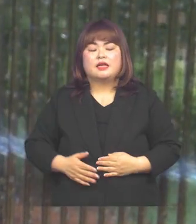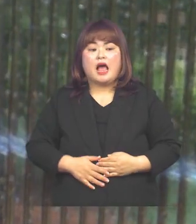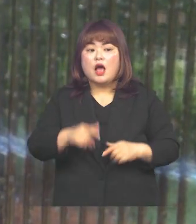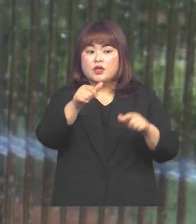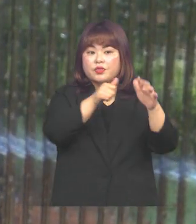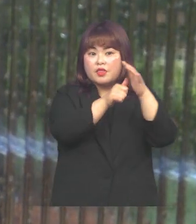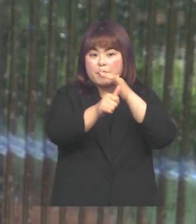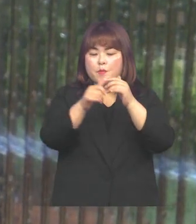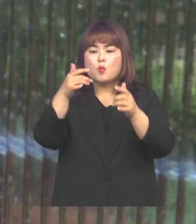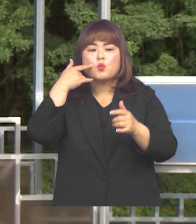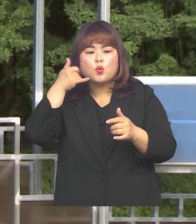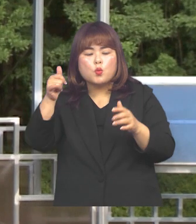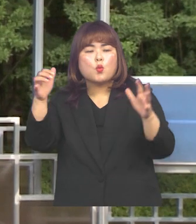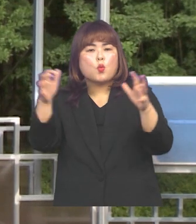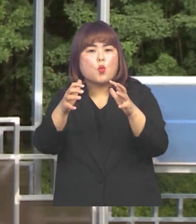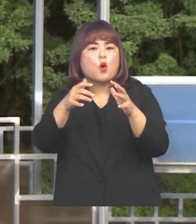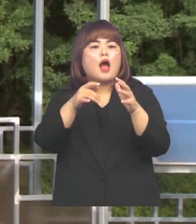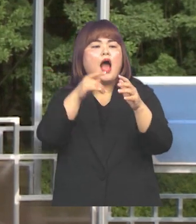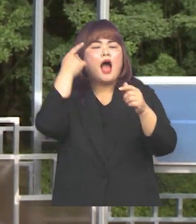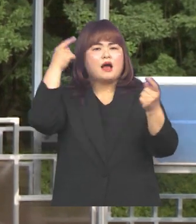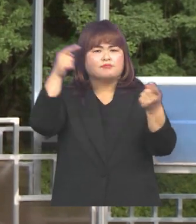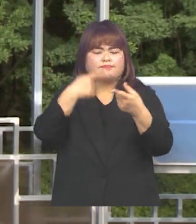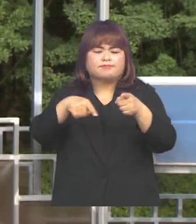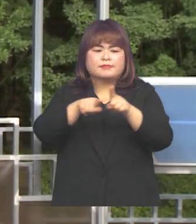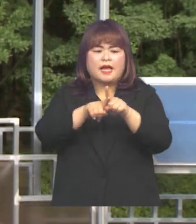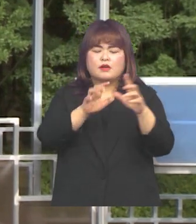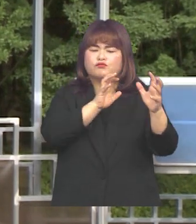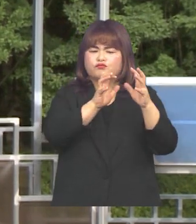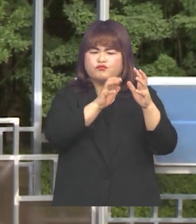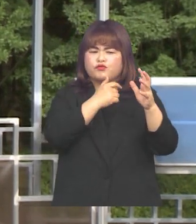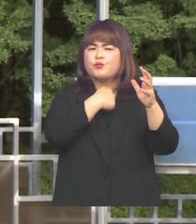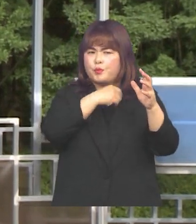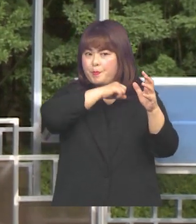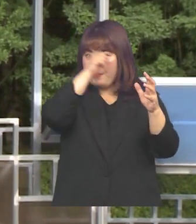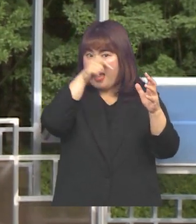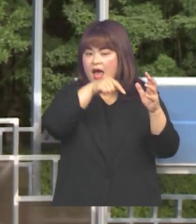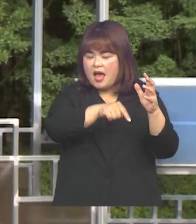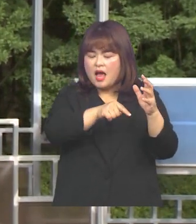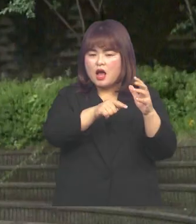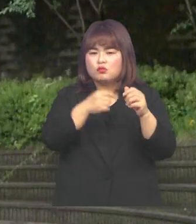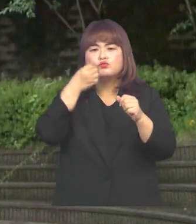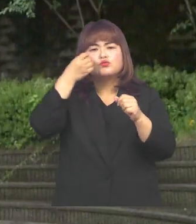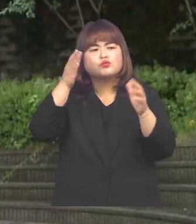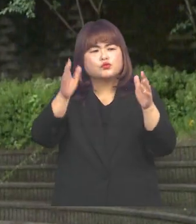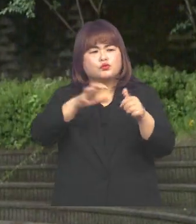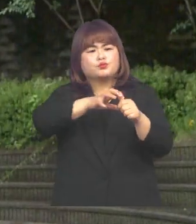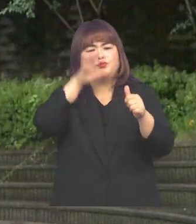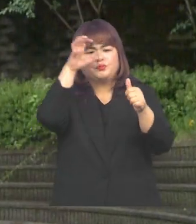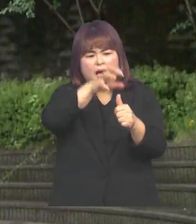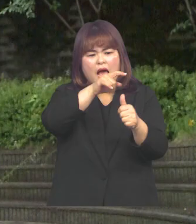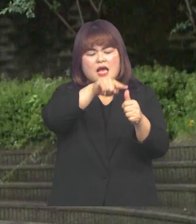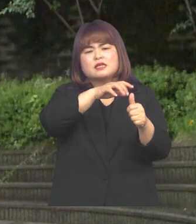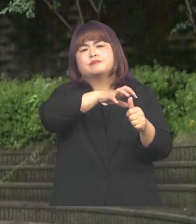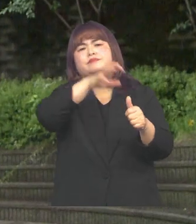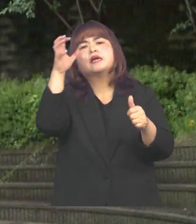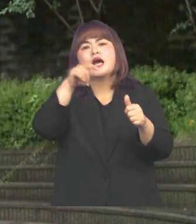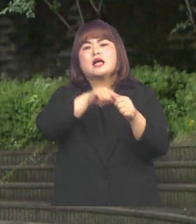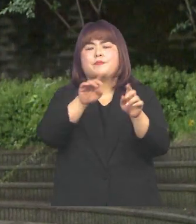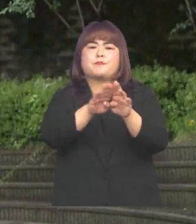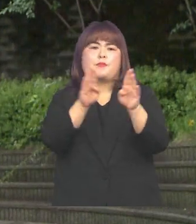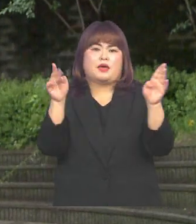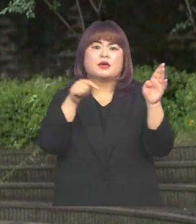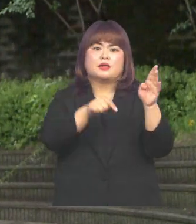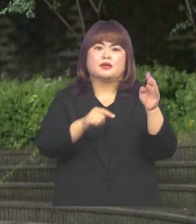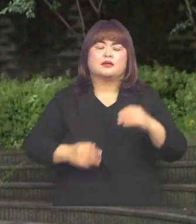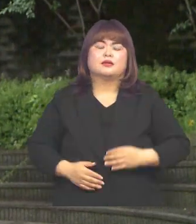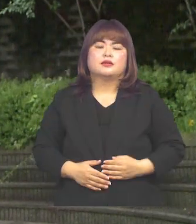시행사와 입주자 대표회의, 매봉초등학교, 학부모 등 관계자와의 협의를 통해 지난 9개월간 닫혀있던 매봉초 통학로의